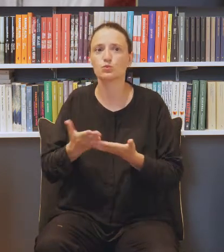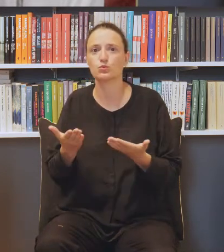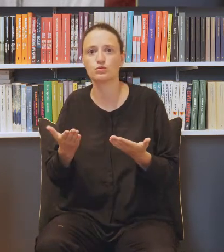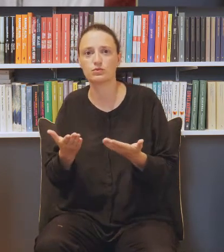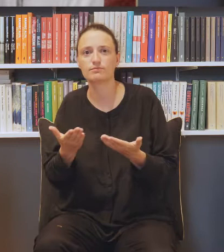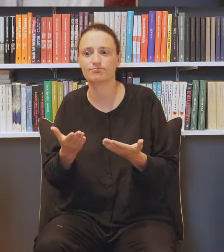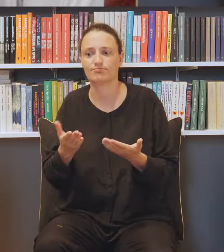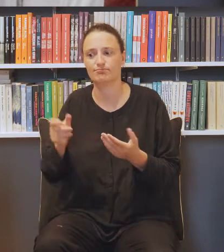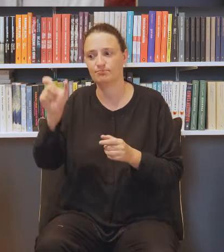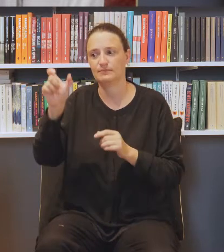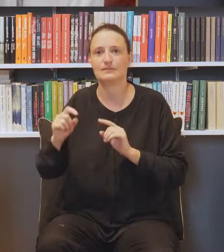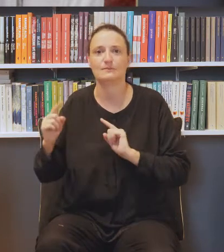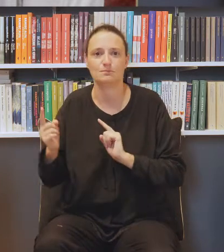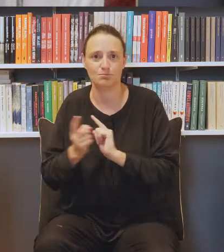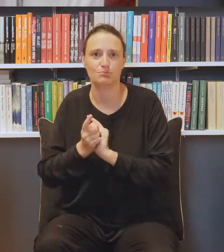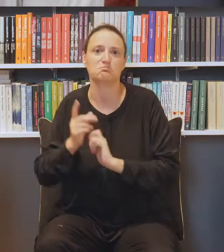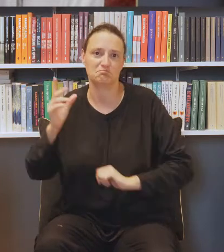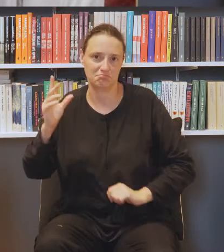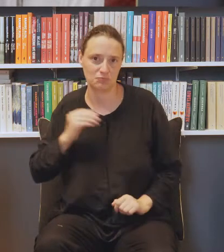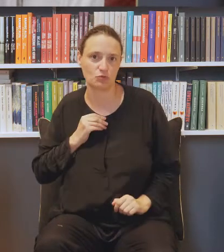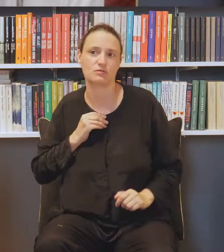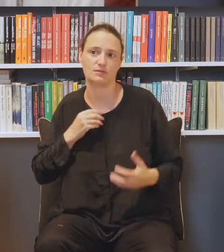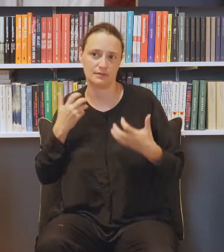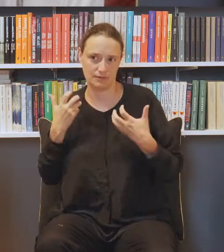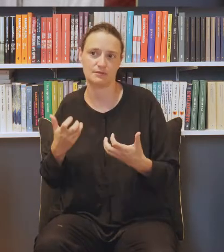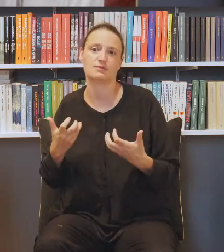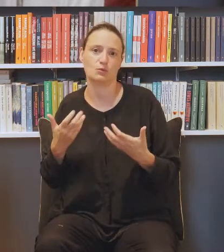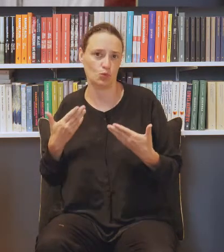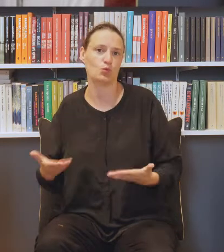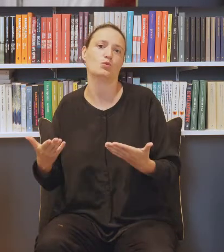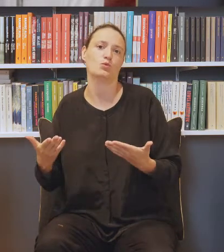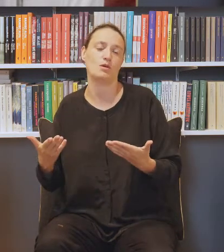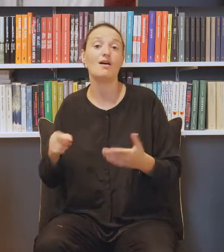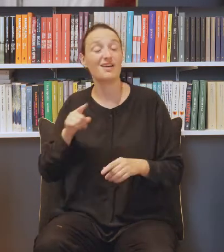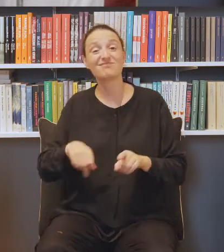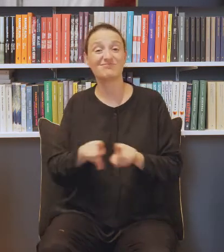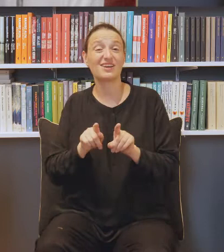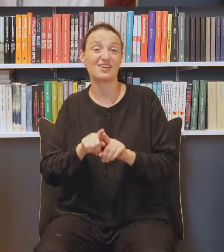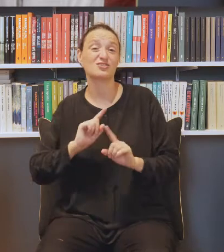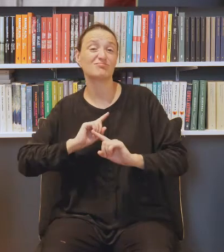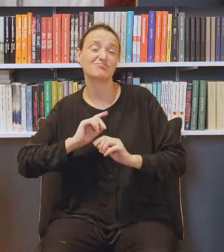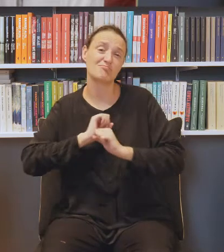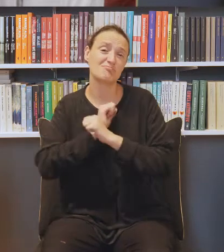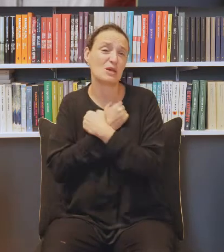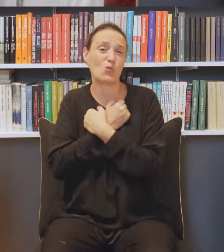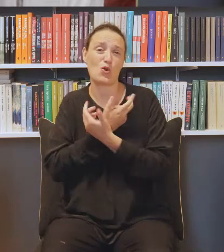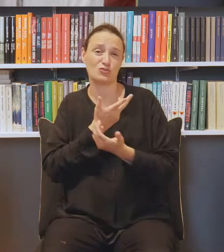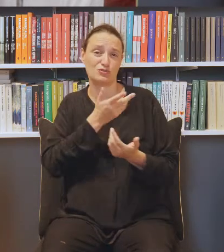wreszcie spotkać. No i też taka niemożliwa miłość dla Uli, która właśnie odtrącona ze wszystkich